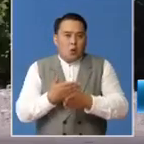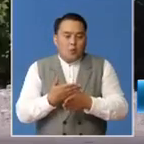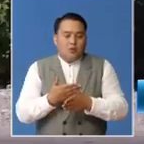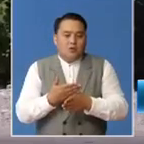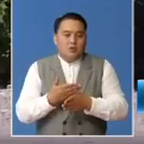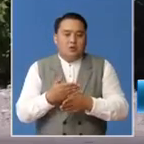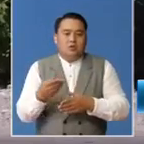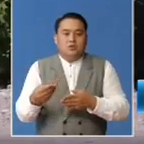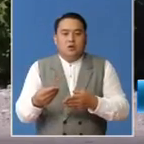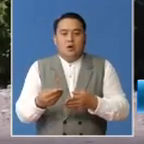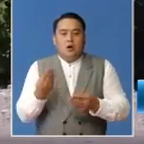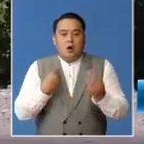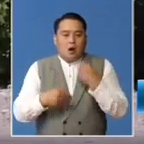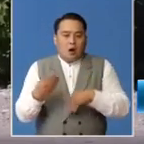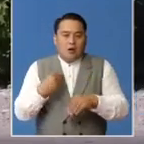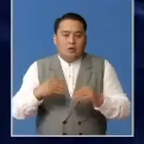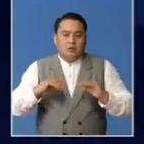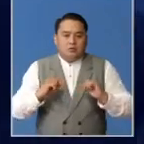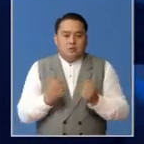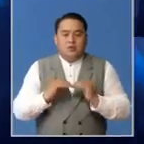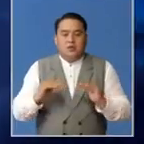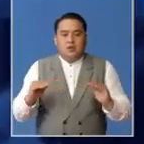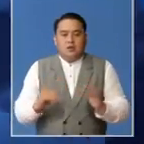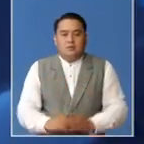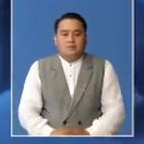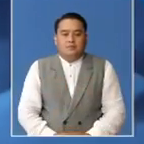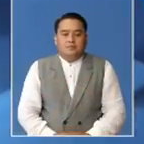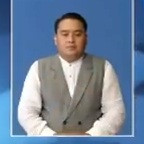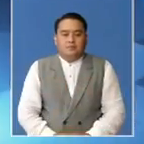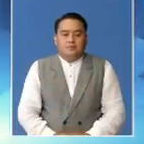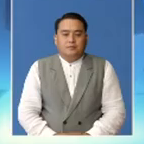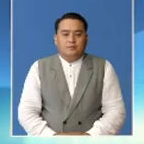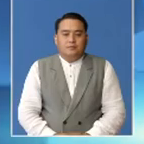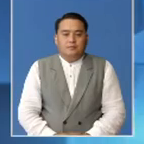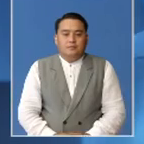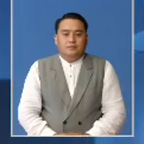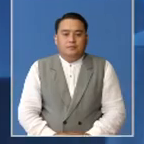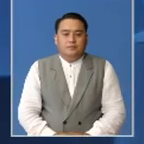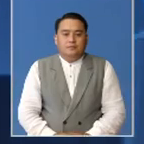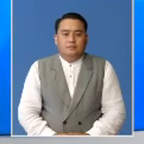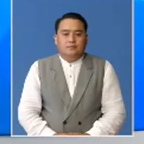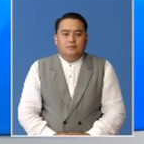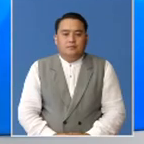семьям. Спонсоры оденут и обоют к зиме детей. Асим Кощугулова, Жайк Курманбаев, телеканал ЖТСУ.